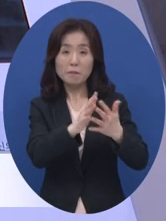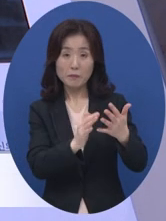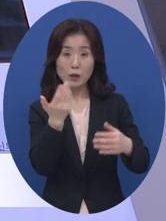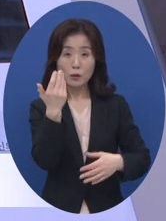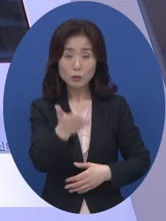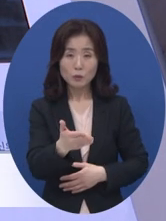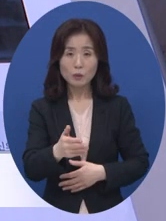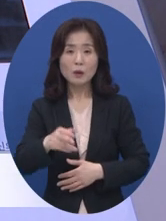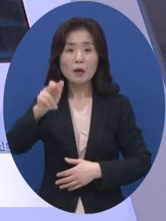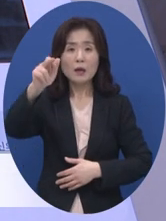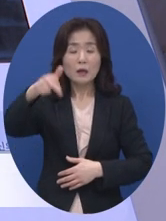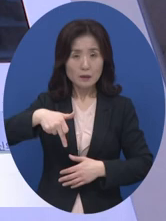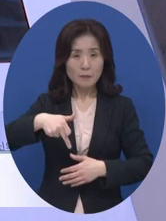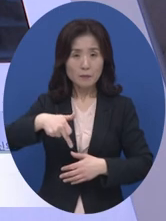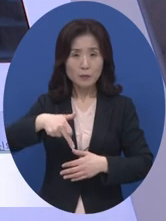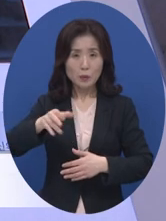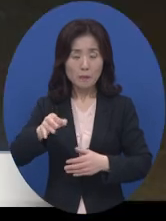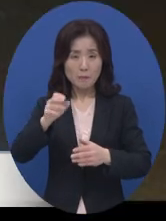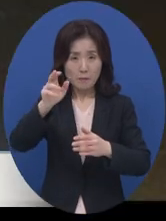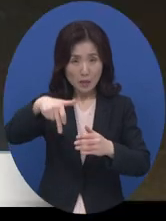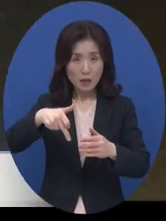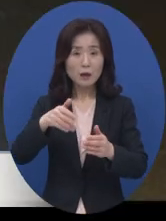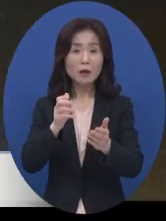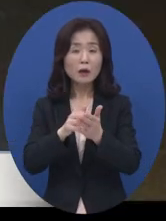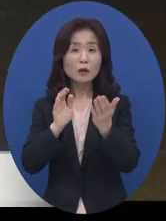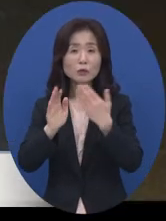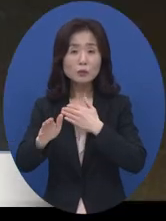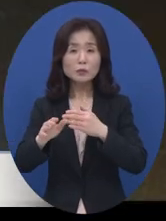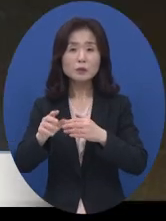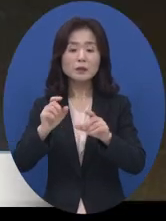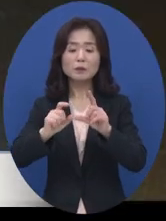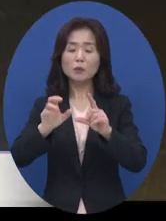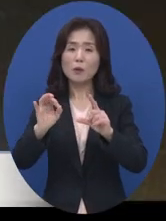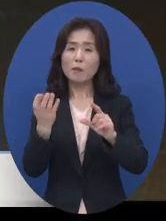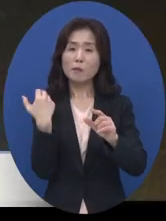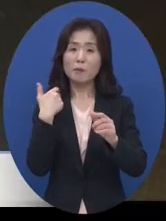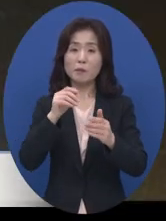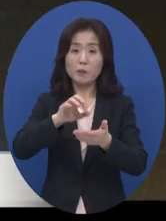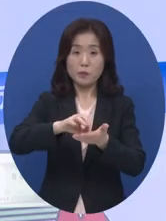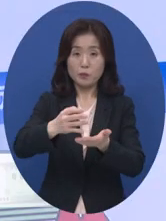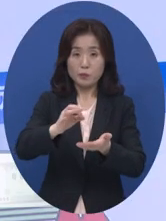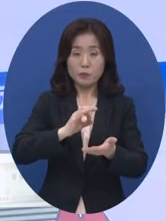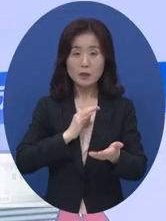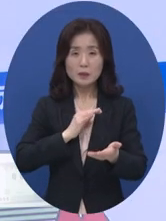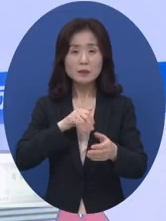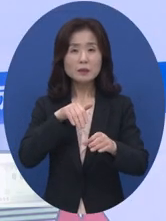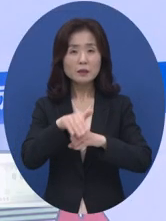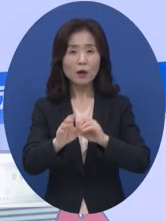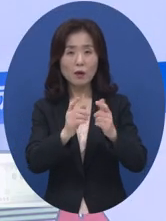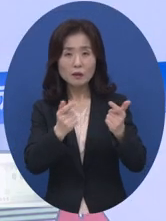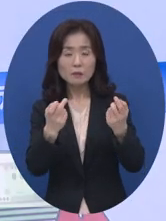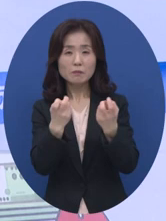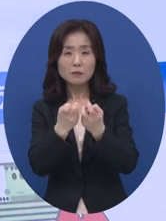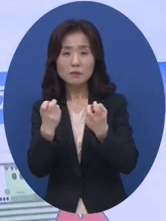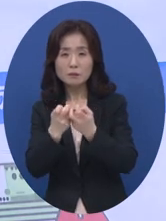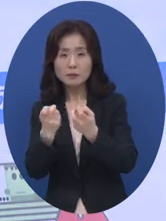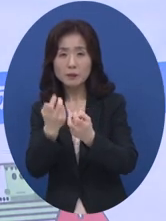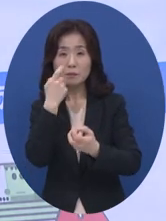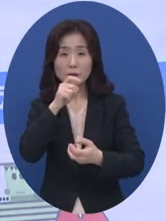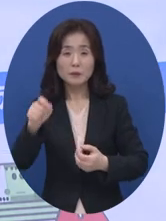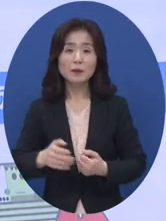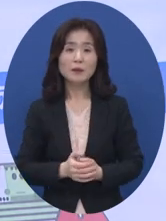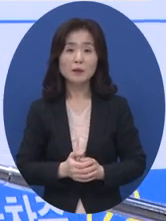카드로 결제한 뒤 차액을 현금으로 되돌려 받는 일명 카드깡 을 하는 등 각가지 수법이 드러났습니다